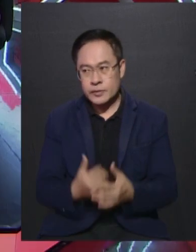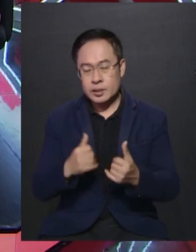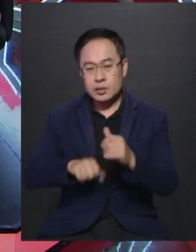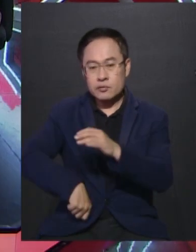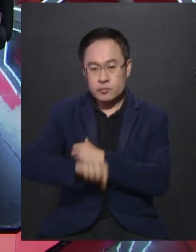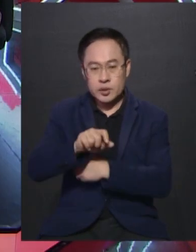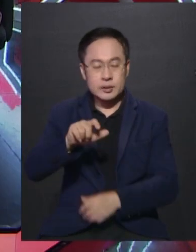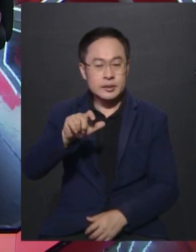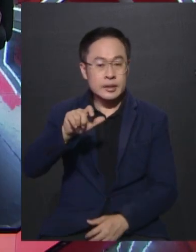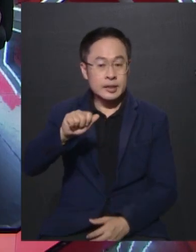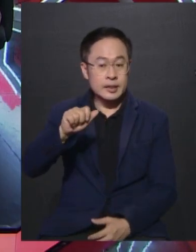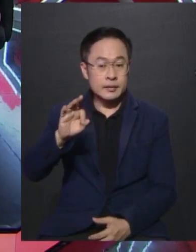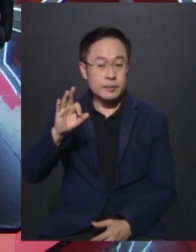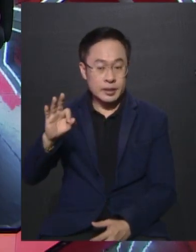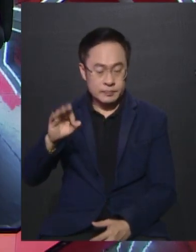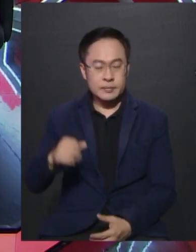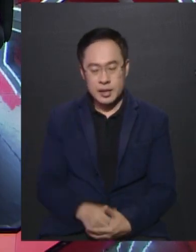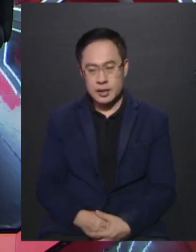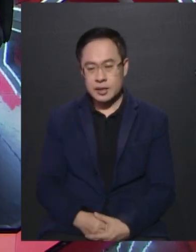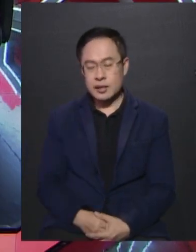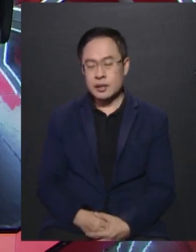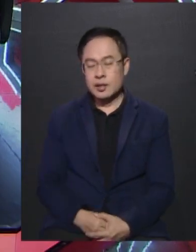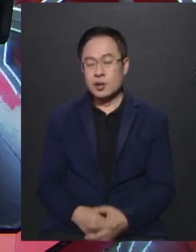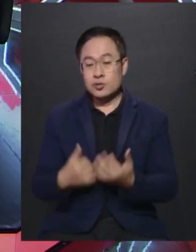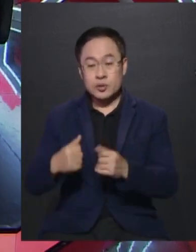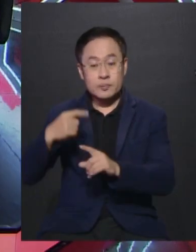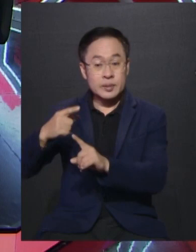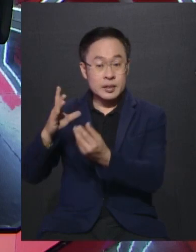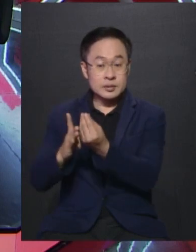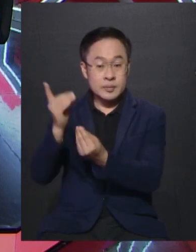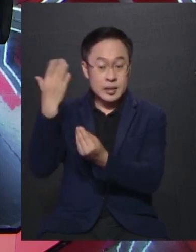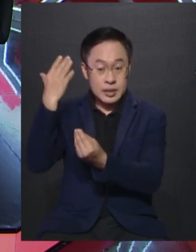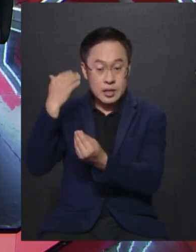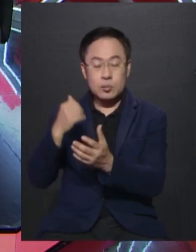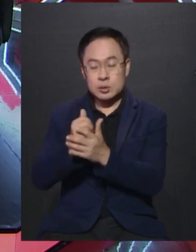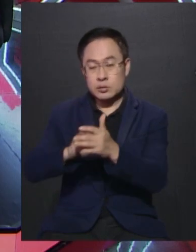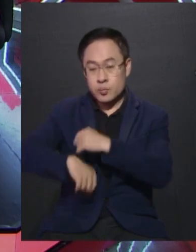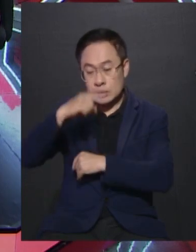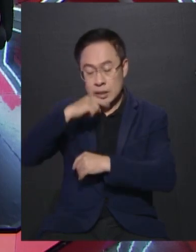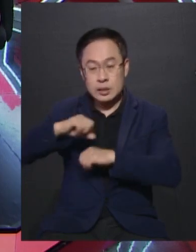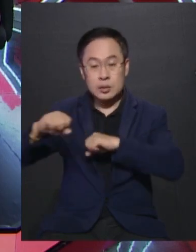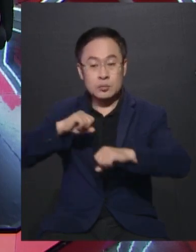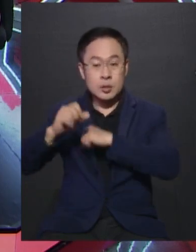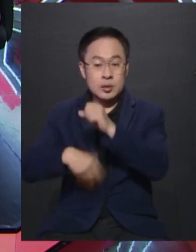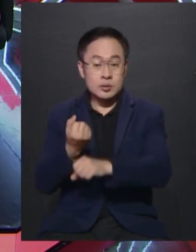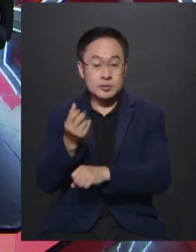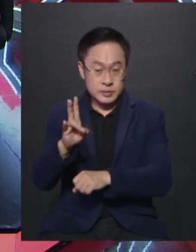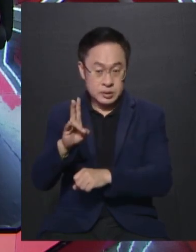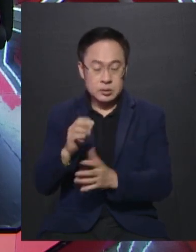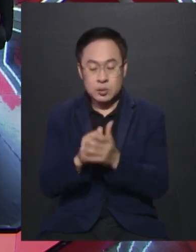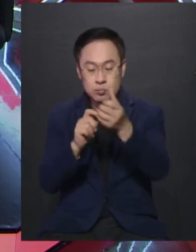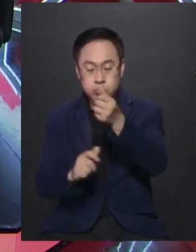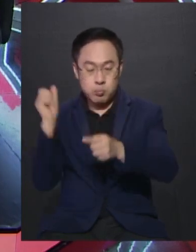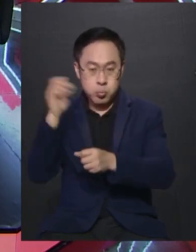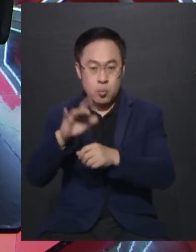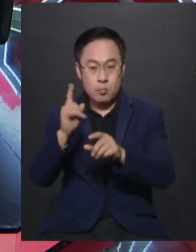มแต ่ ว่ายังไม่ใช่ U17 ชิงแชมป์เอเชียที่เพิ่งจะเกิดขึ้นไปเมื่อสัปดาห์ที่แล้ว อันนี้เพื่อความเป็นธรรมนะต้องรอตรวจสอบว่าใช่กลุ่ม